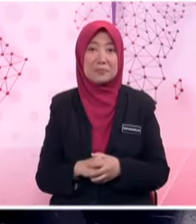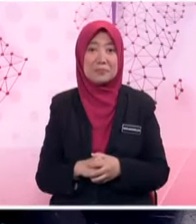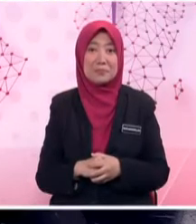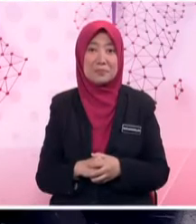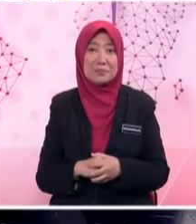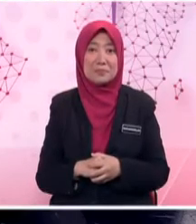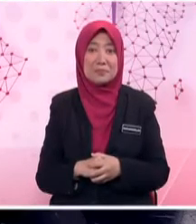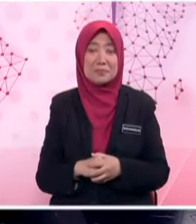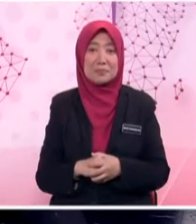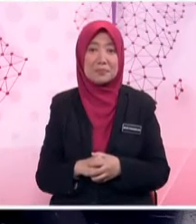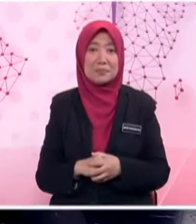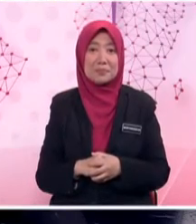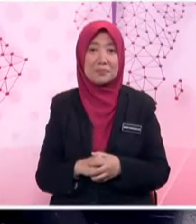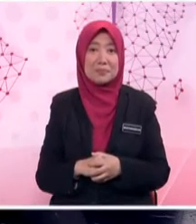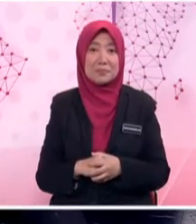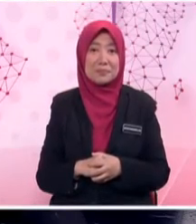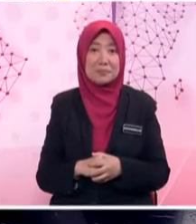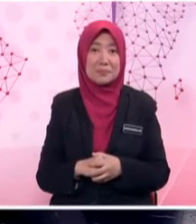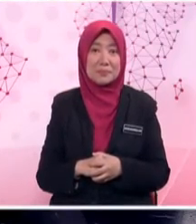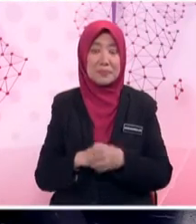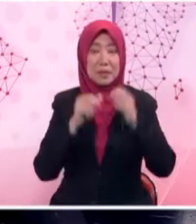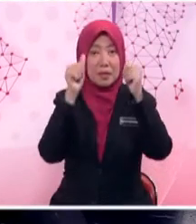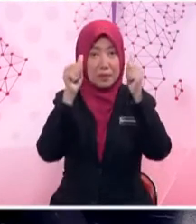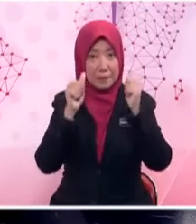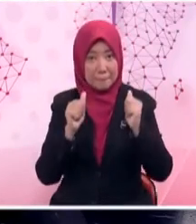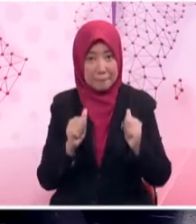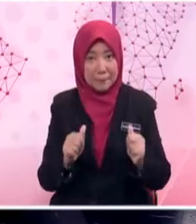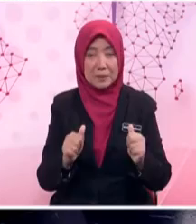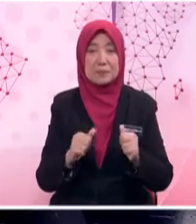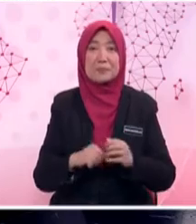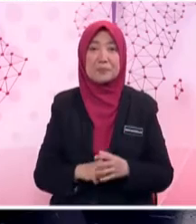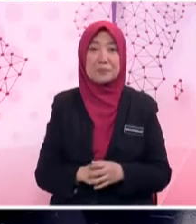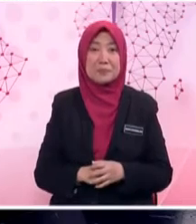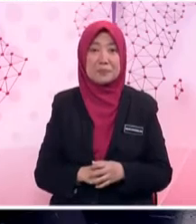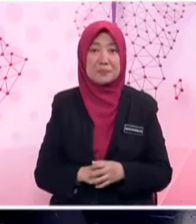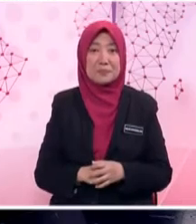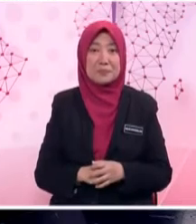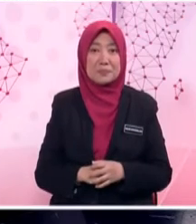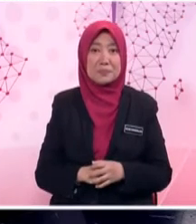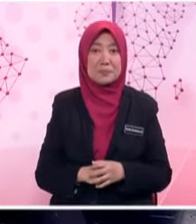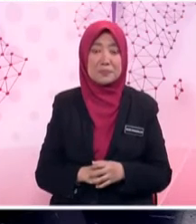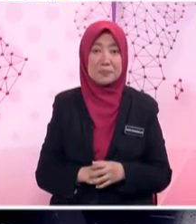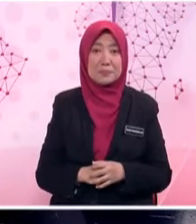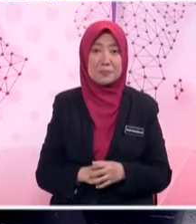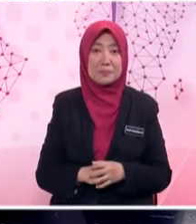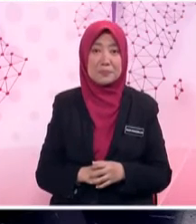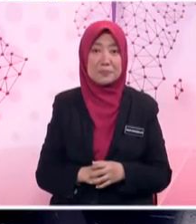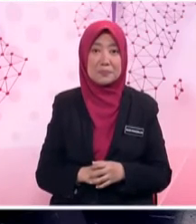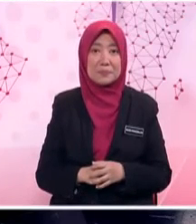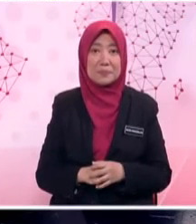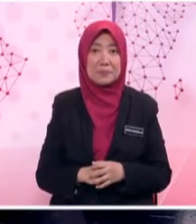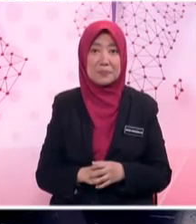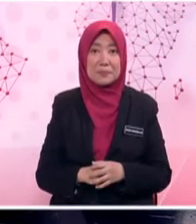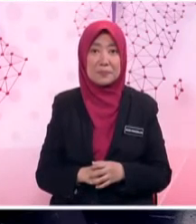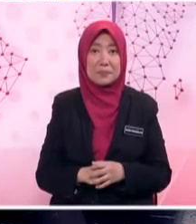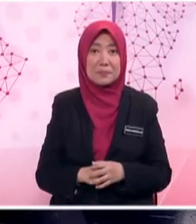Suliana bersama Ilya. Saya tampal dulu ya, cikgu. Boleh. Ini nombor dua ni. Saya tampalkan.